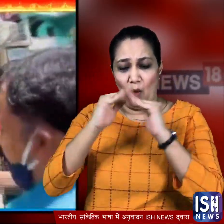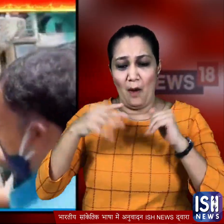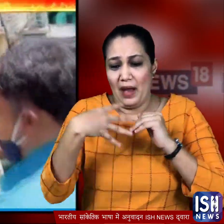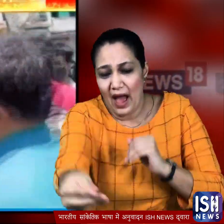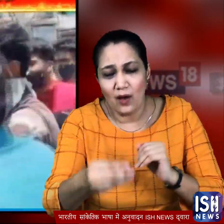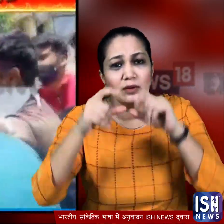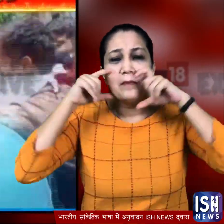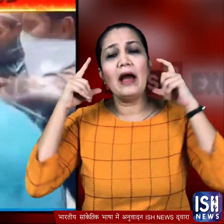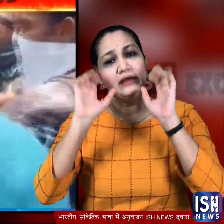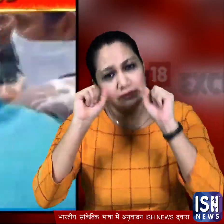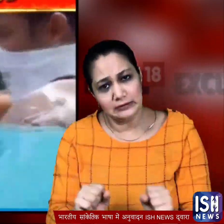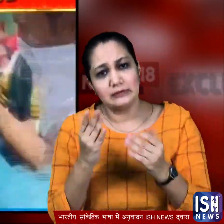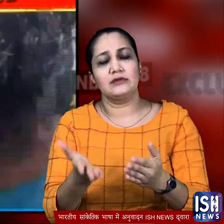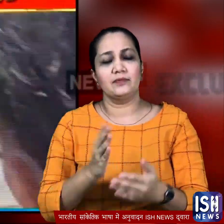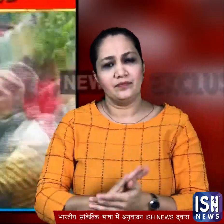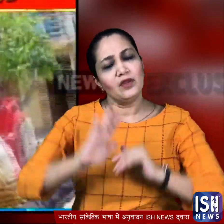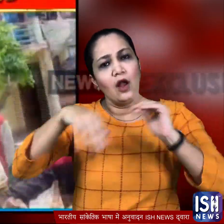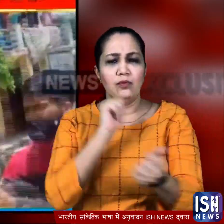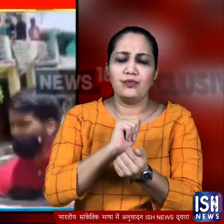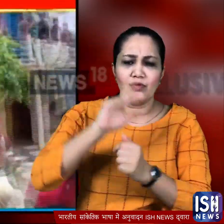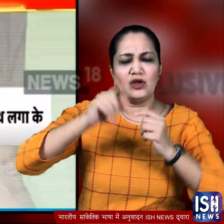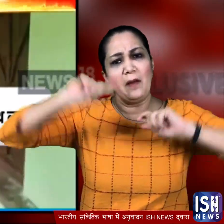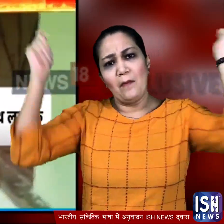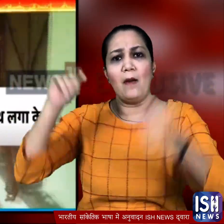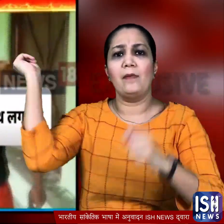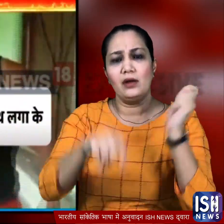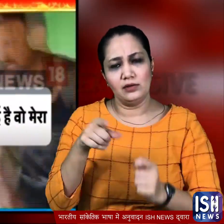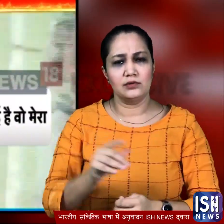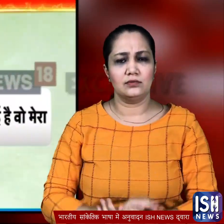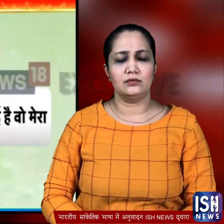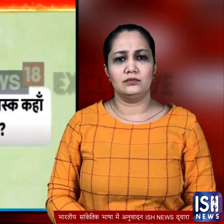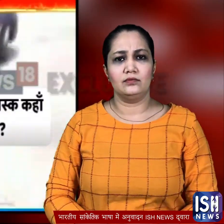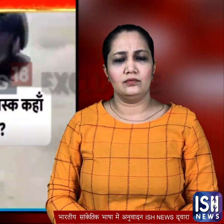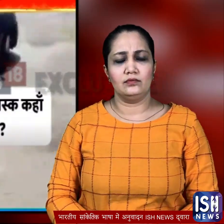बाहर बिना मास्क लगाए बैठा था, जिस पर पुलिस ने उसके साथ मारपीट की।